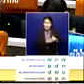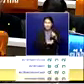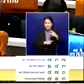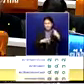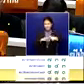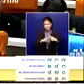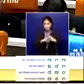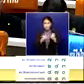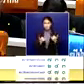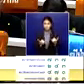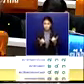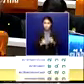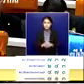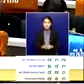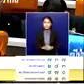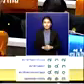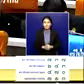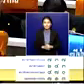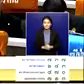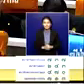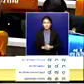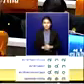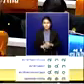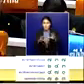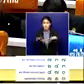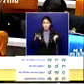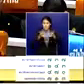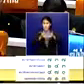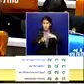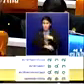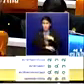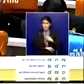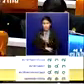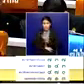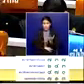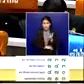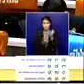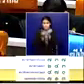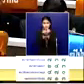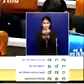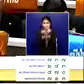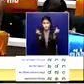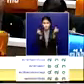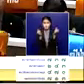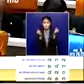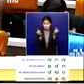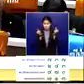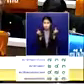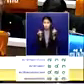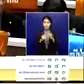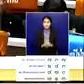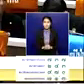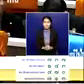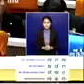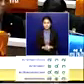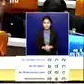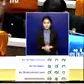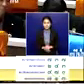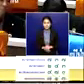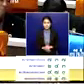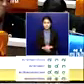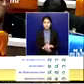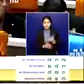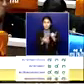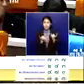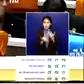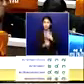ากขนาดนี้ที่สำคัญที่ดิฉันอยากจะให้มีในรัฐธรรมนูญฉบับใหม่ที่เป็นความหวังก็คือเ